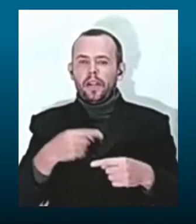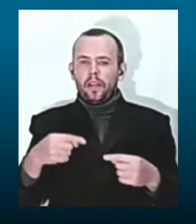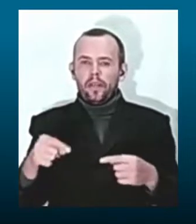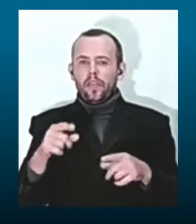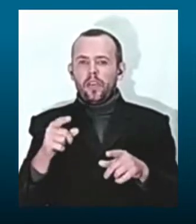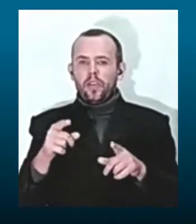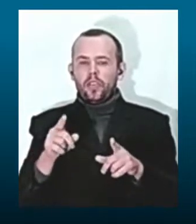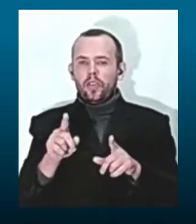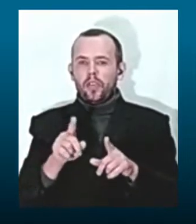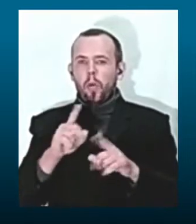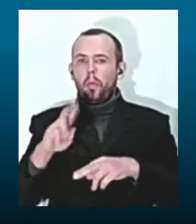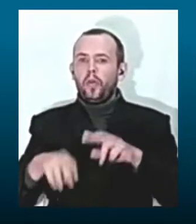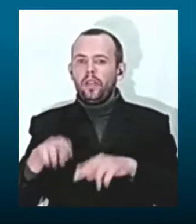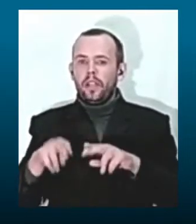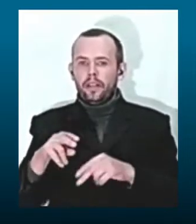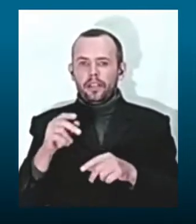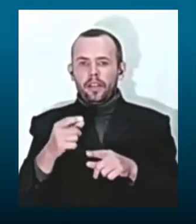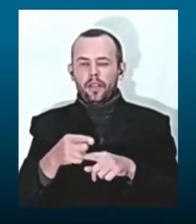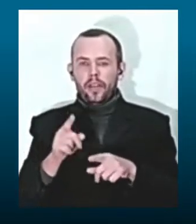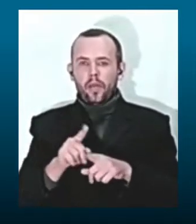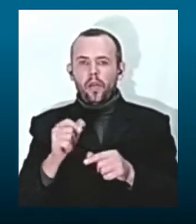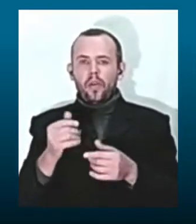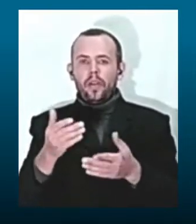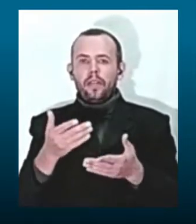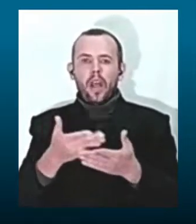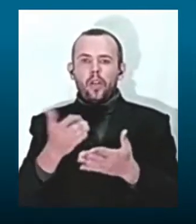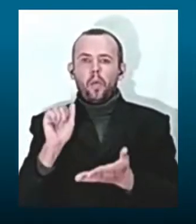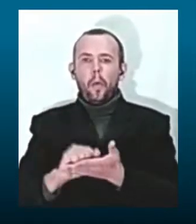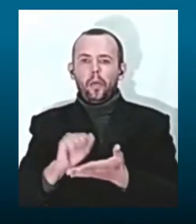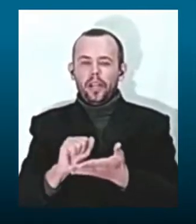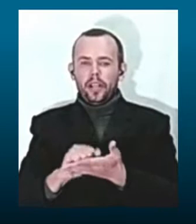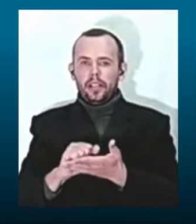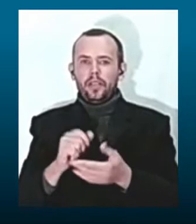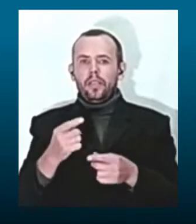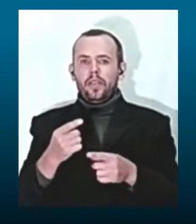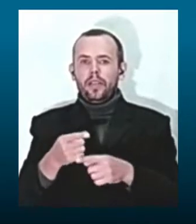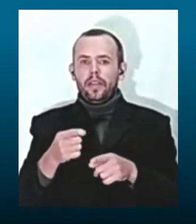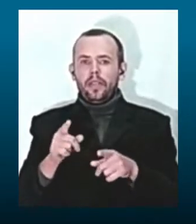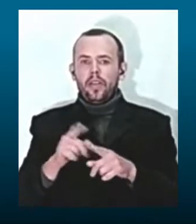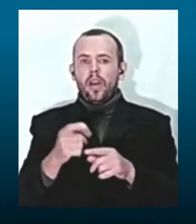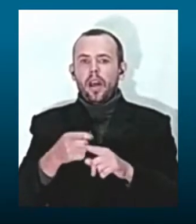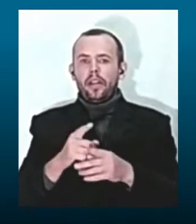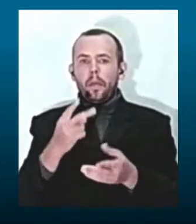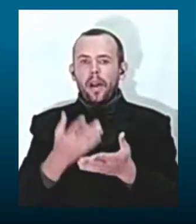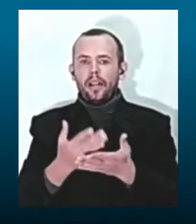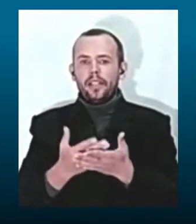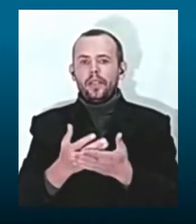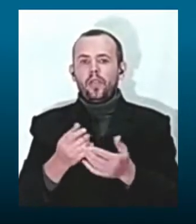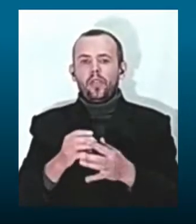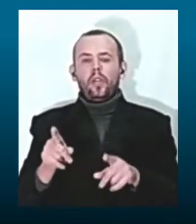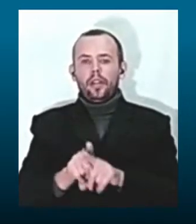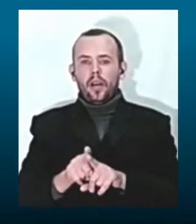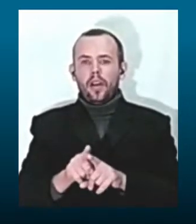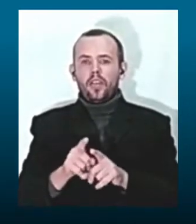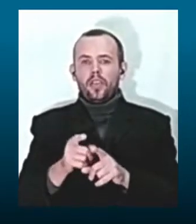та вакцинации, від кількості публикаций. То есть это такой показатель, ну, он достаточно своеобразный.